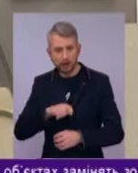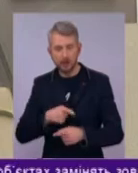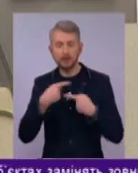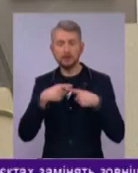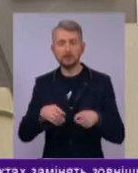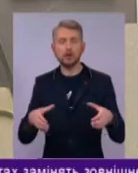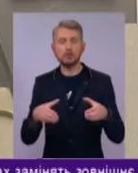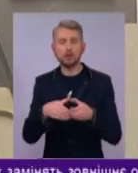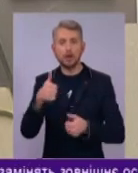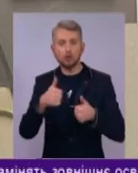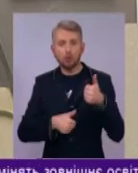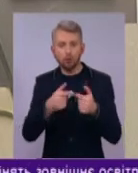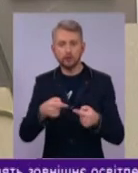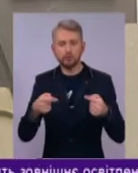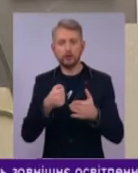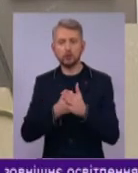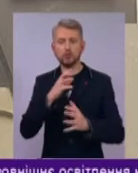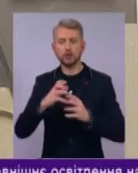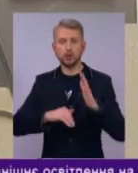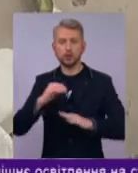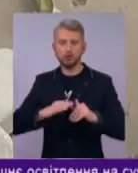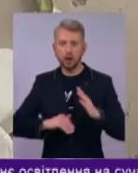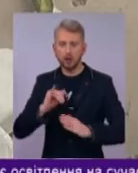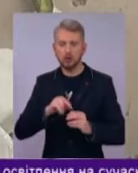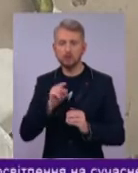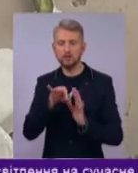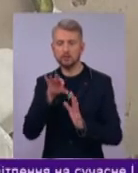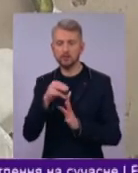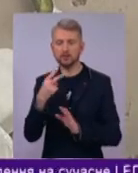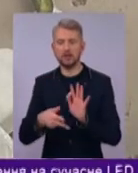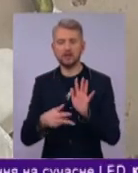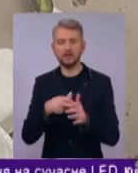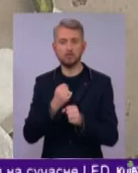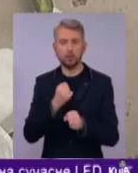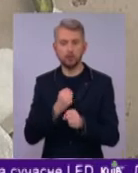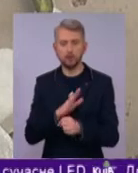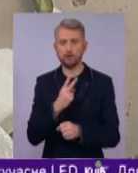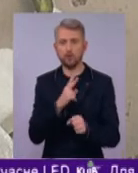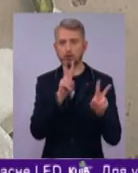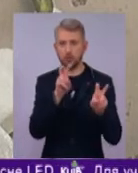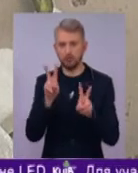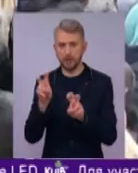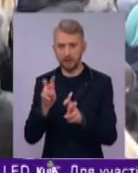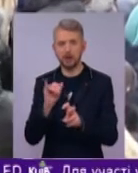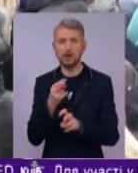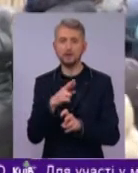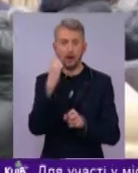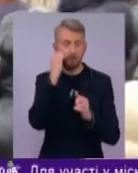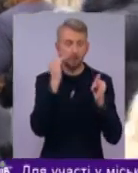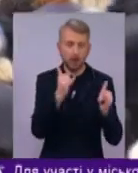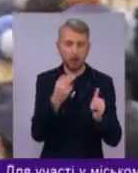Технічний комітет конкурсу відповідно до міжнародної практики із них відібрав 28 робіт у двох номінаціях і для меморіалу, і для